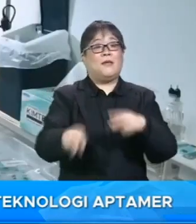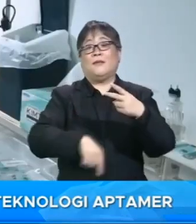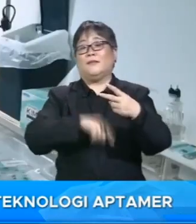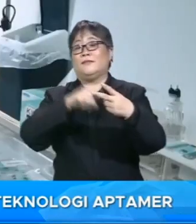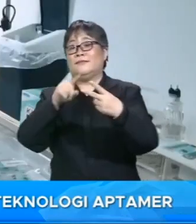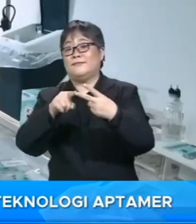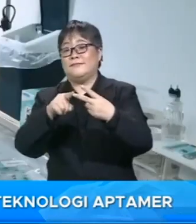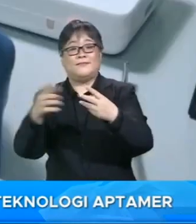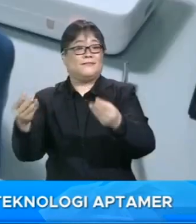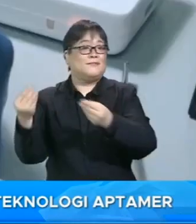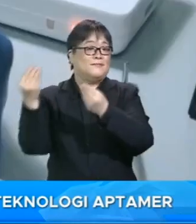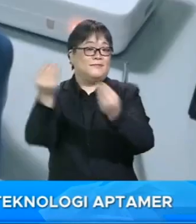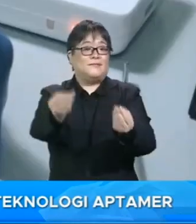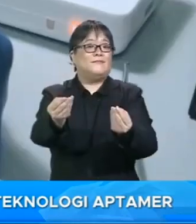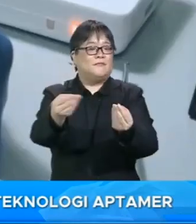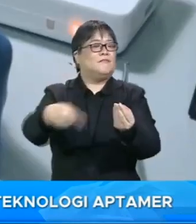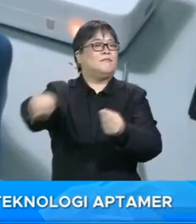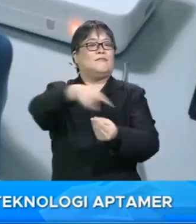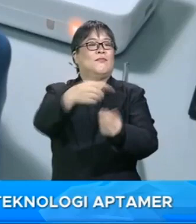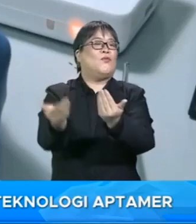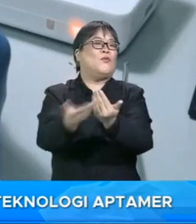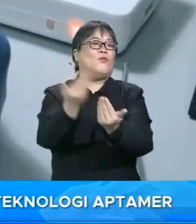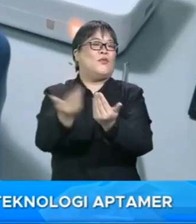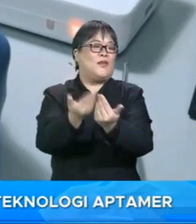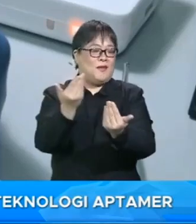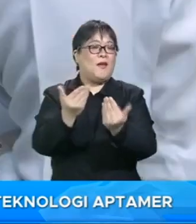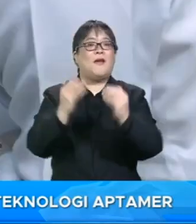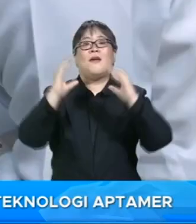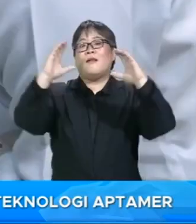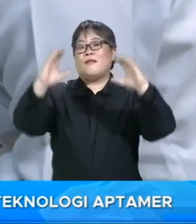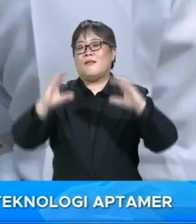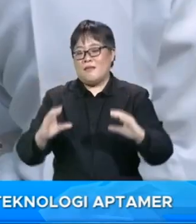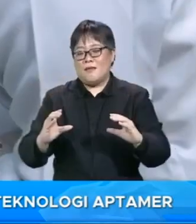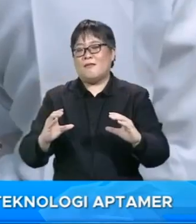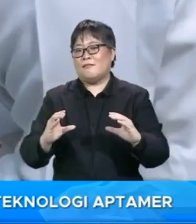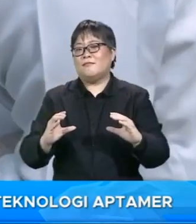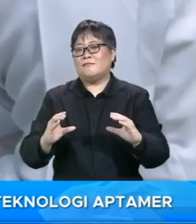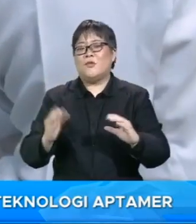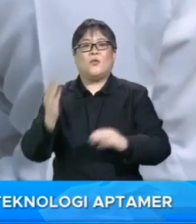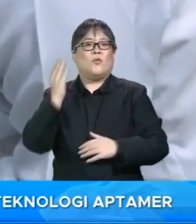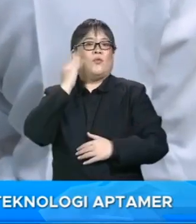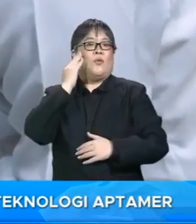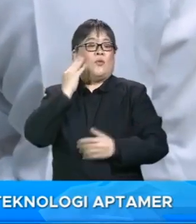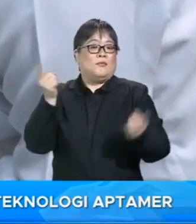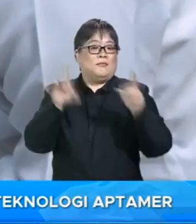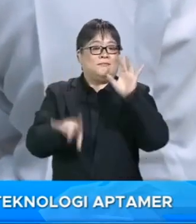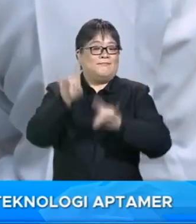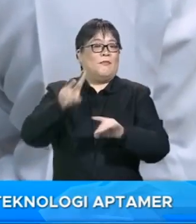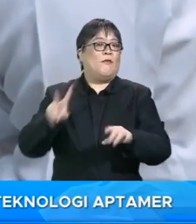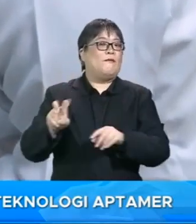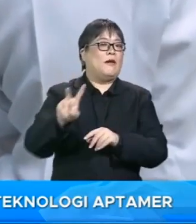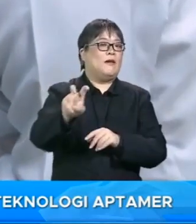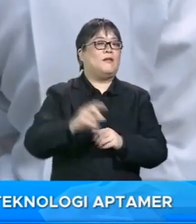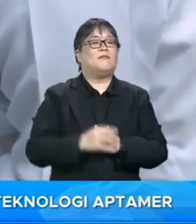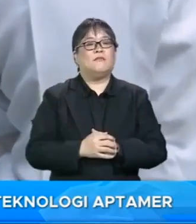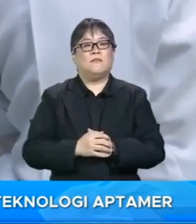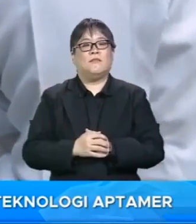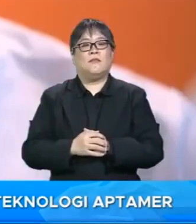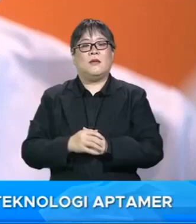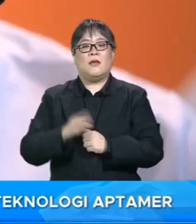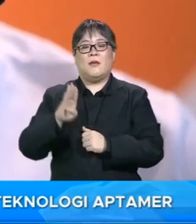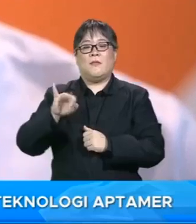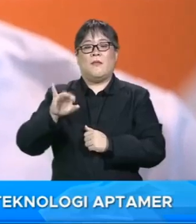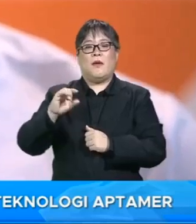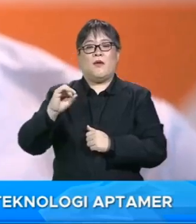tu kita nak bagi memudahkan cara untuk mengenal pasti virus. Startup atau